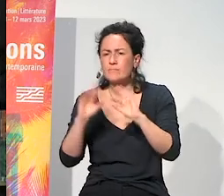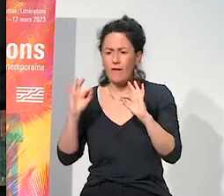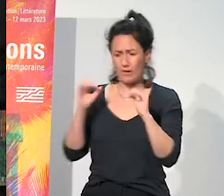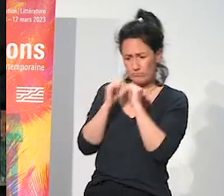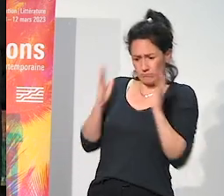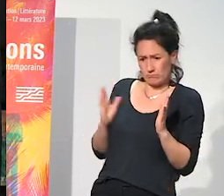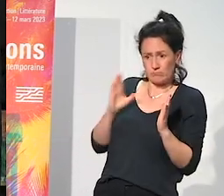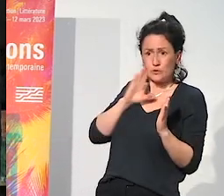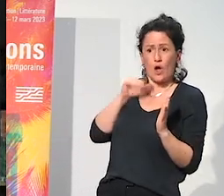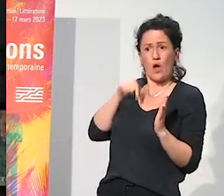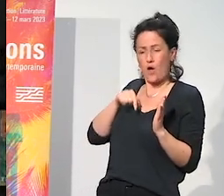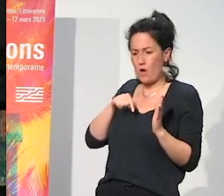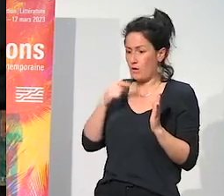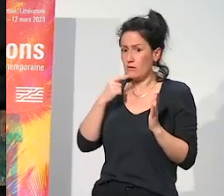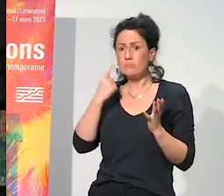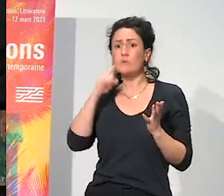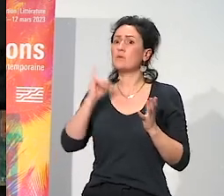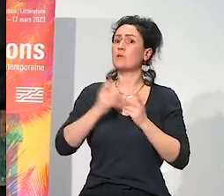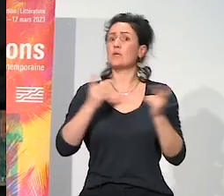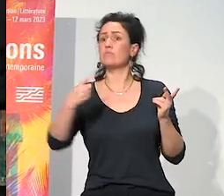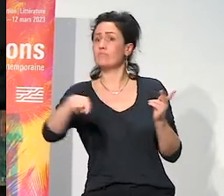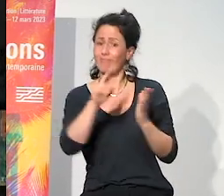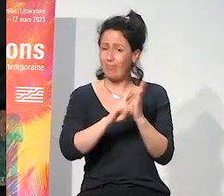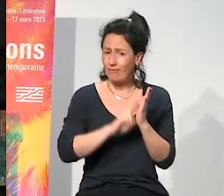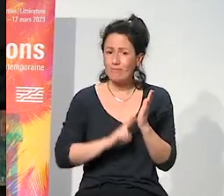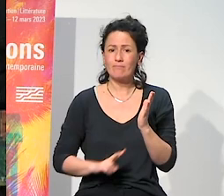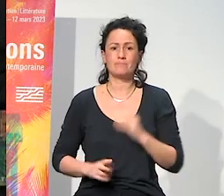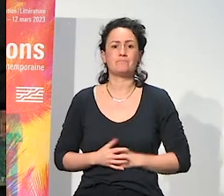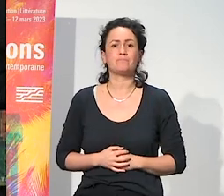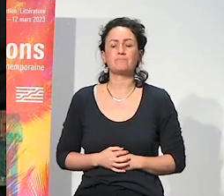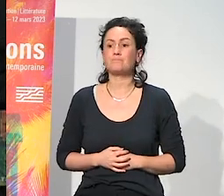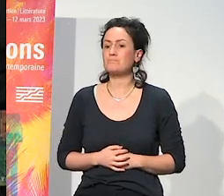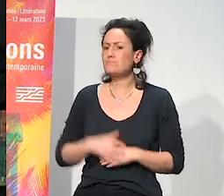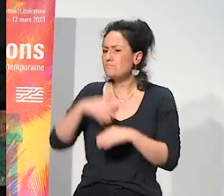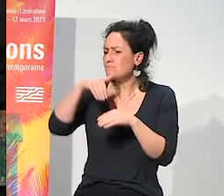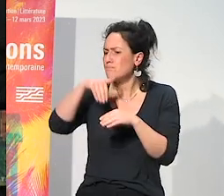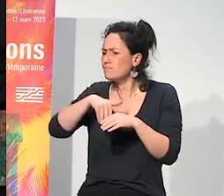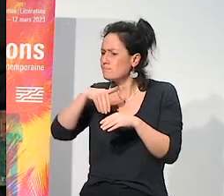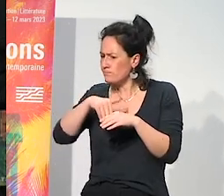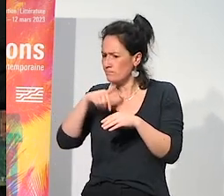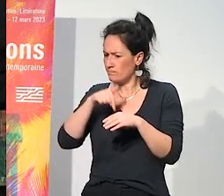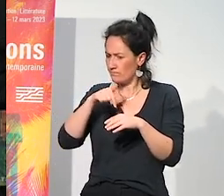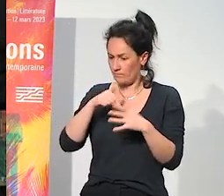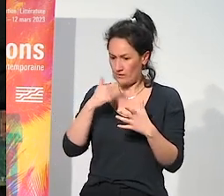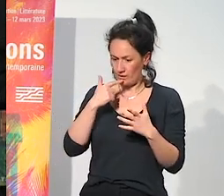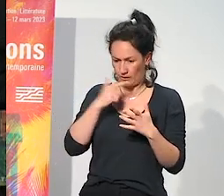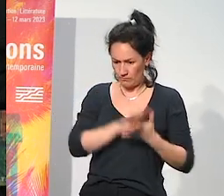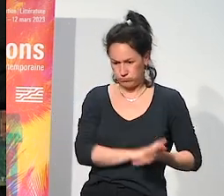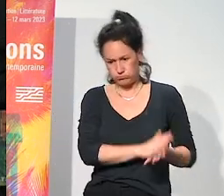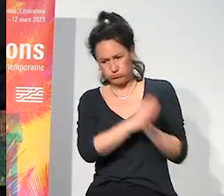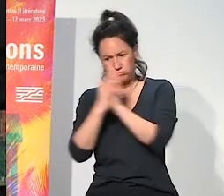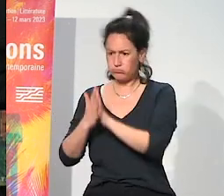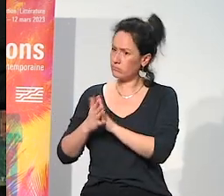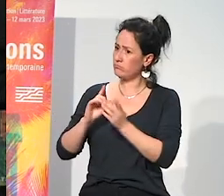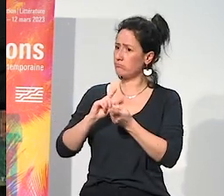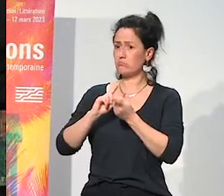s'adresse complètement à des lecteurs, à nous, et ce passage-là à écrivaine, on